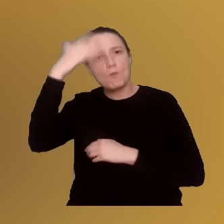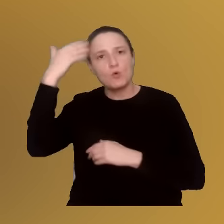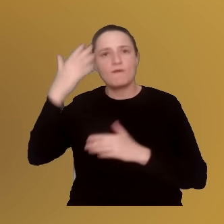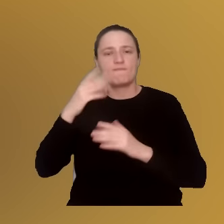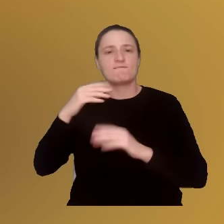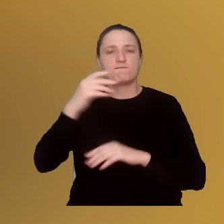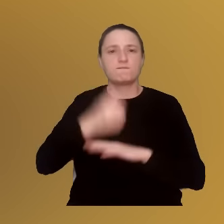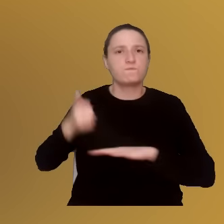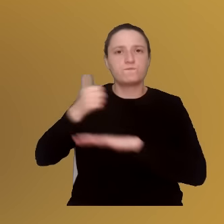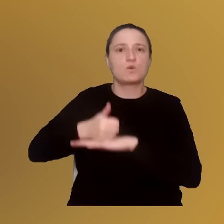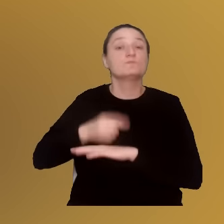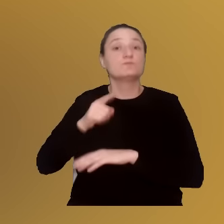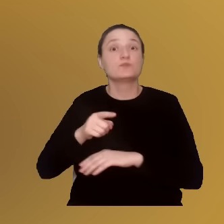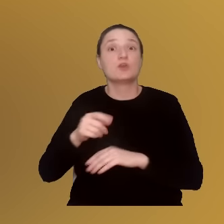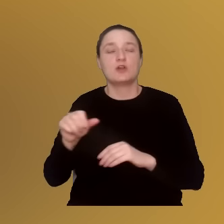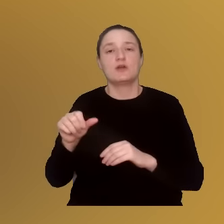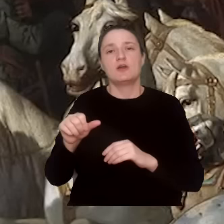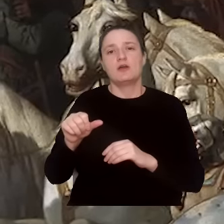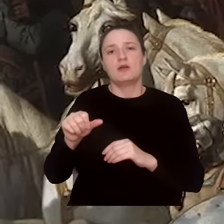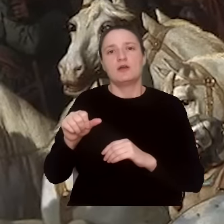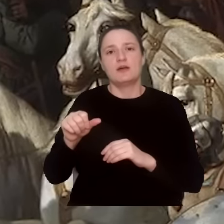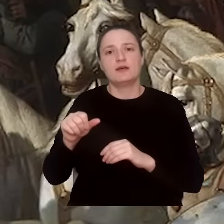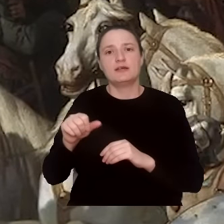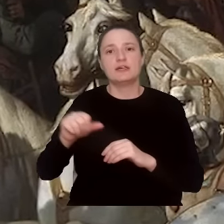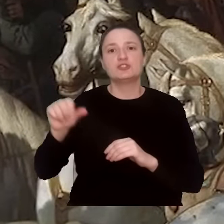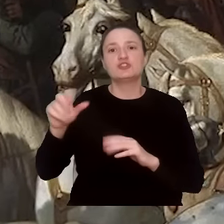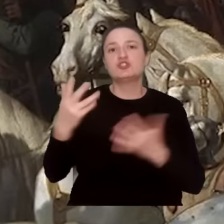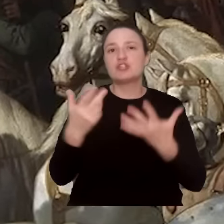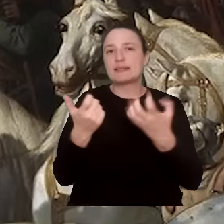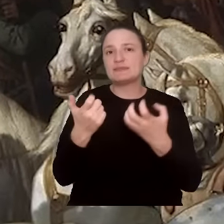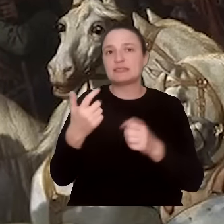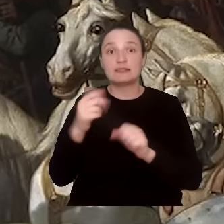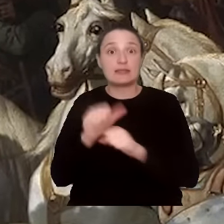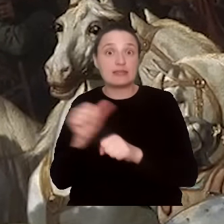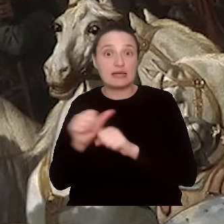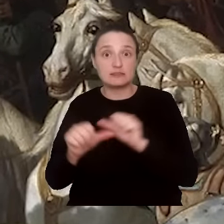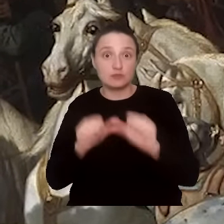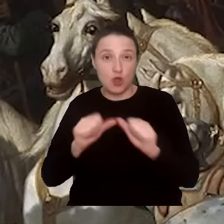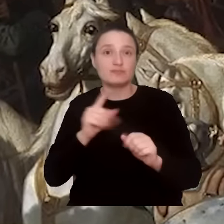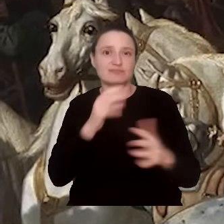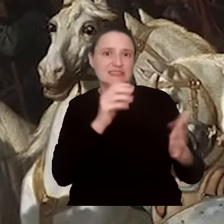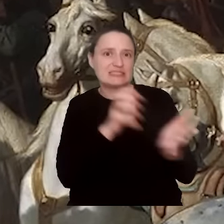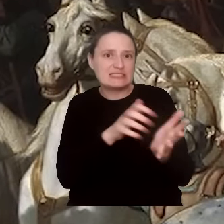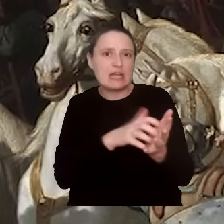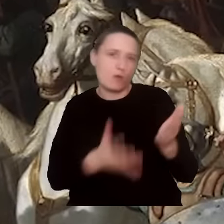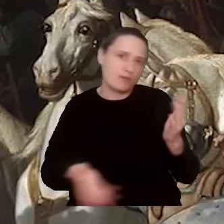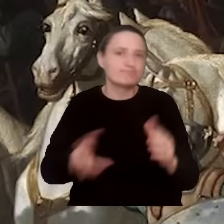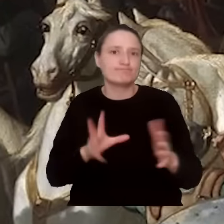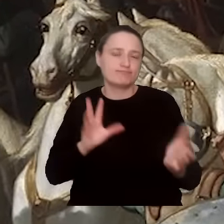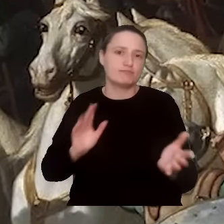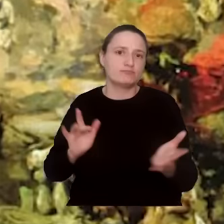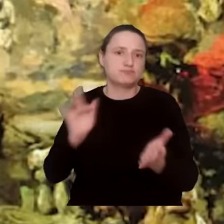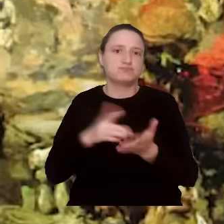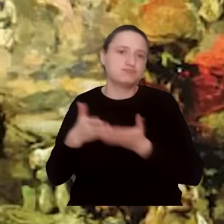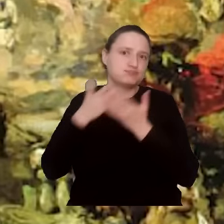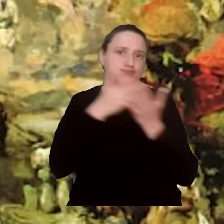kwietnia 711 roku wylądował ze swoją armią na tej skale leżącej u wybrzeża Hiszpanii. Pokonał